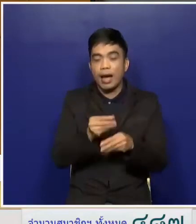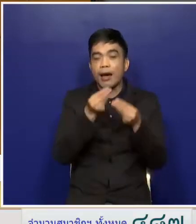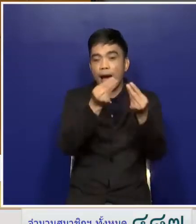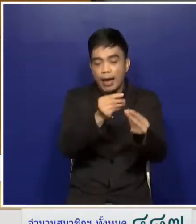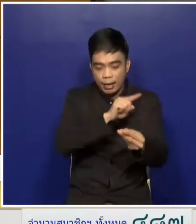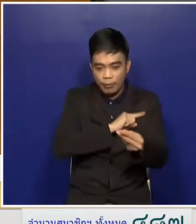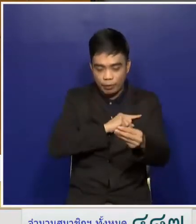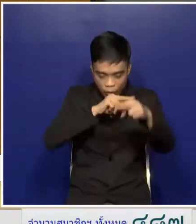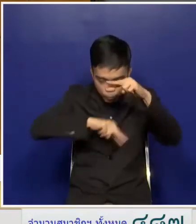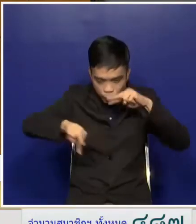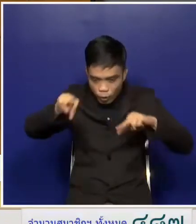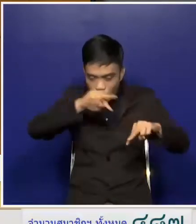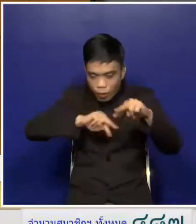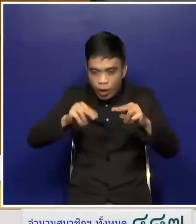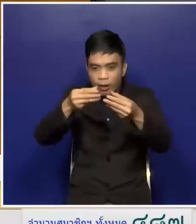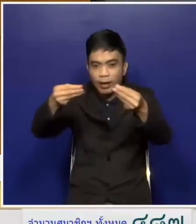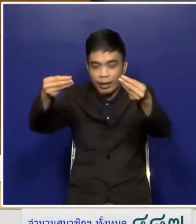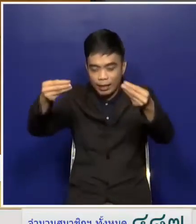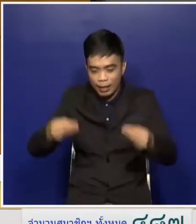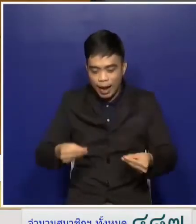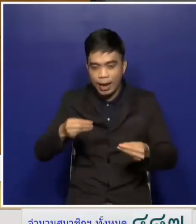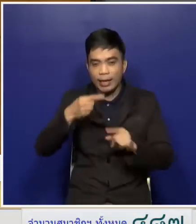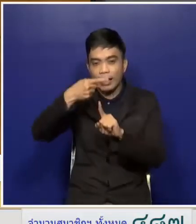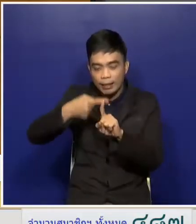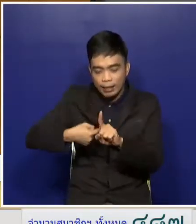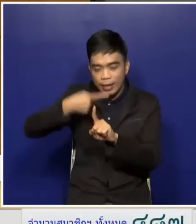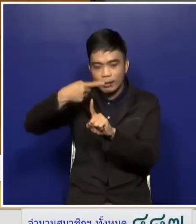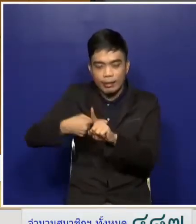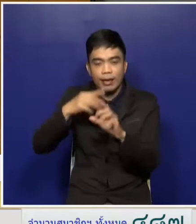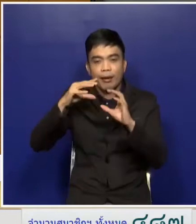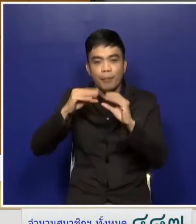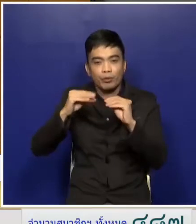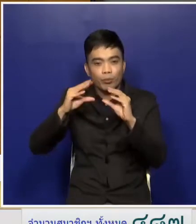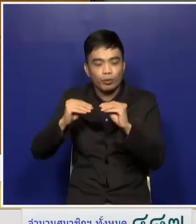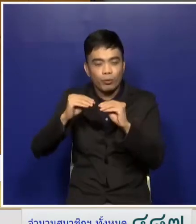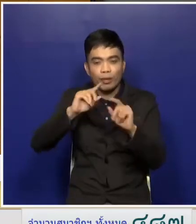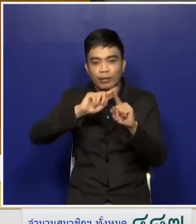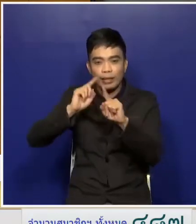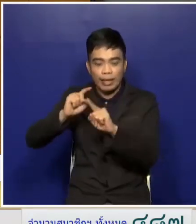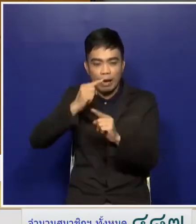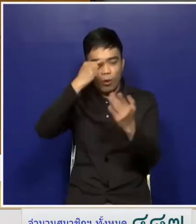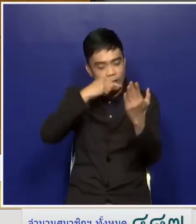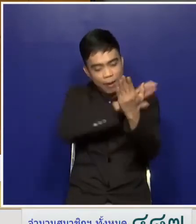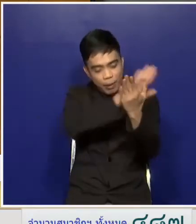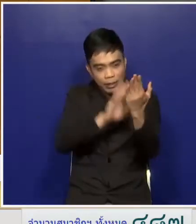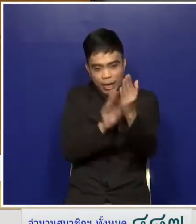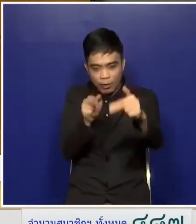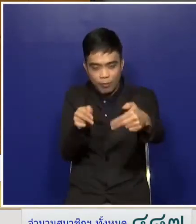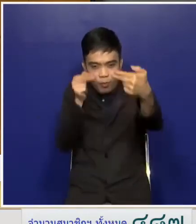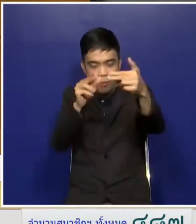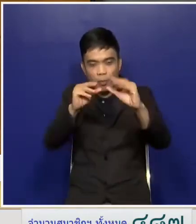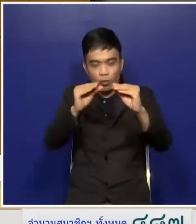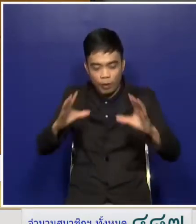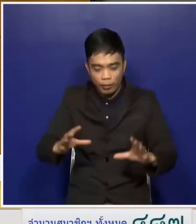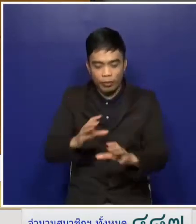งานในการรายงานประจำเดือนใการประชุมตุลาการทวประเทศโย Video Conference ทุกเดือน